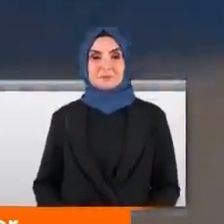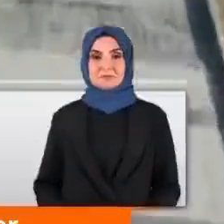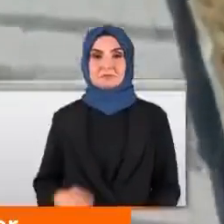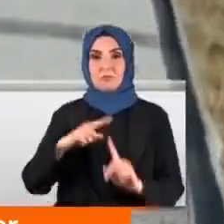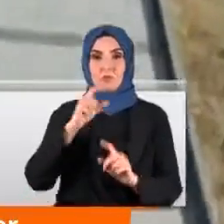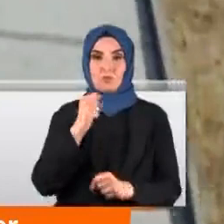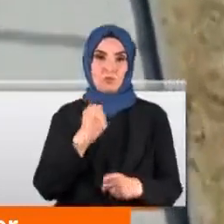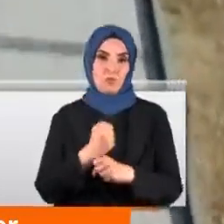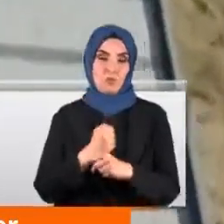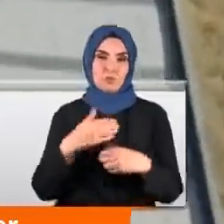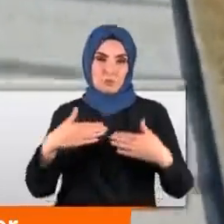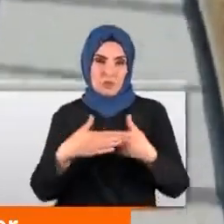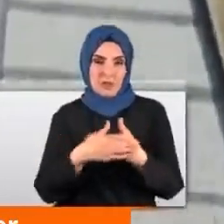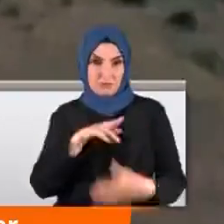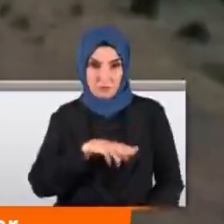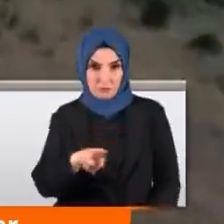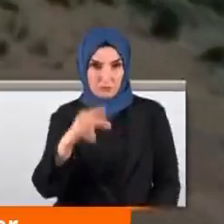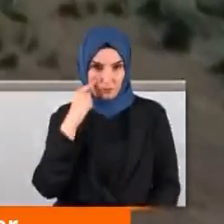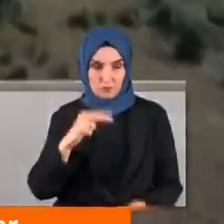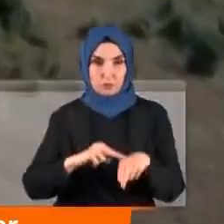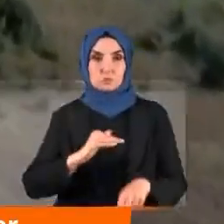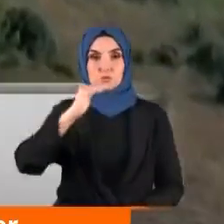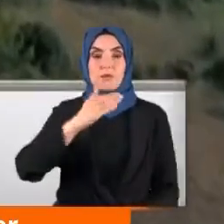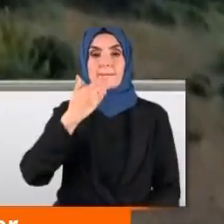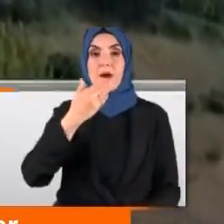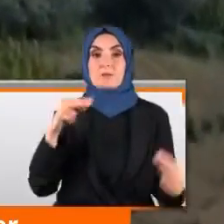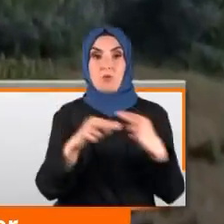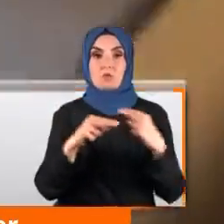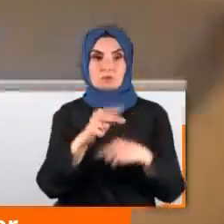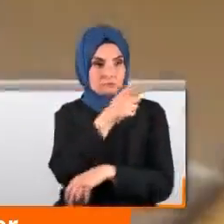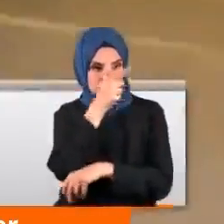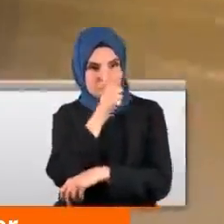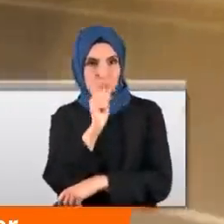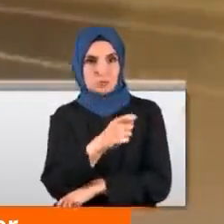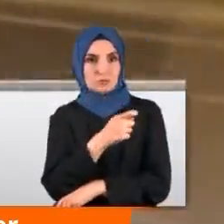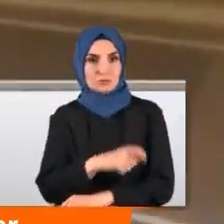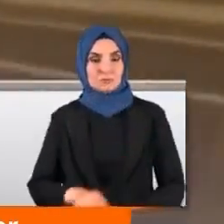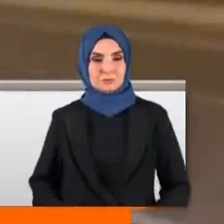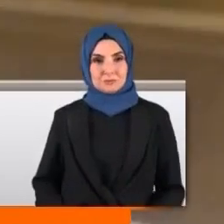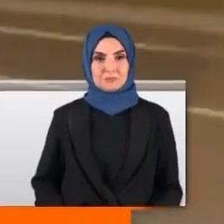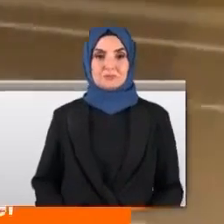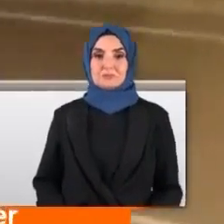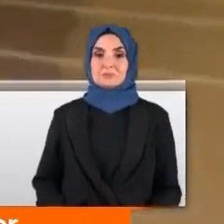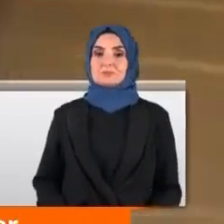Togg'un gece saatlerindeki yolculuğu Kuzey Marmara Otoyolu'nda kameraya yansıdı.